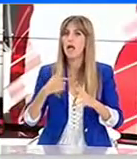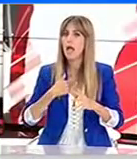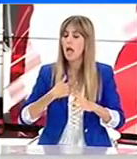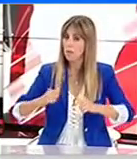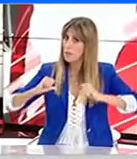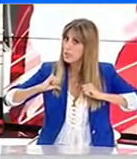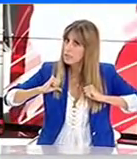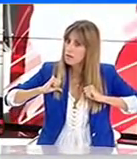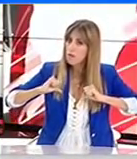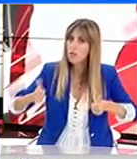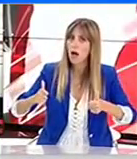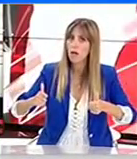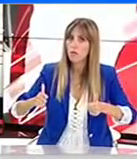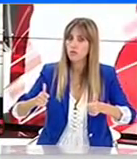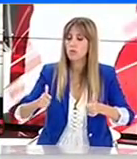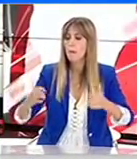φτάσαμε τα πράγματα στα άκρα.